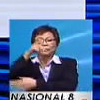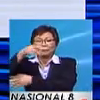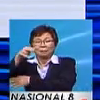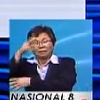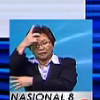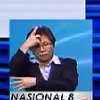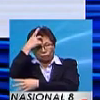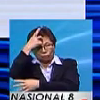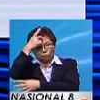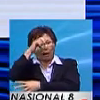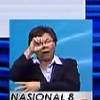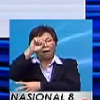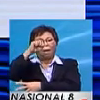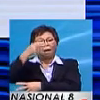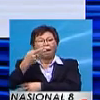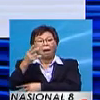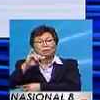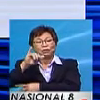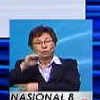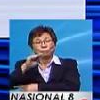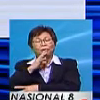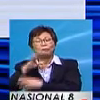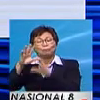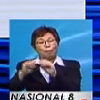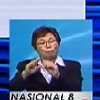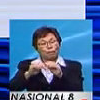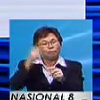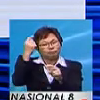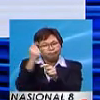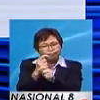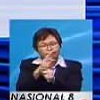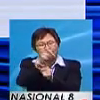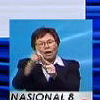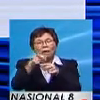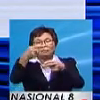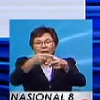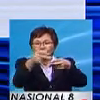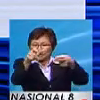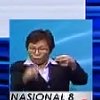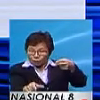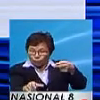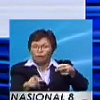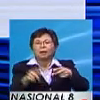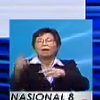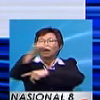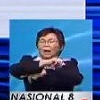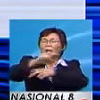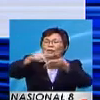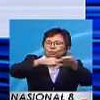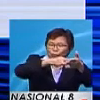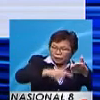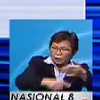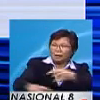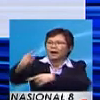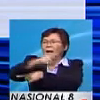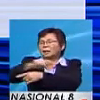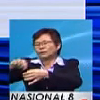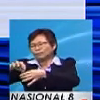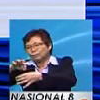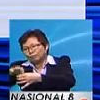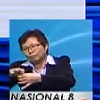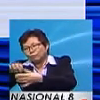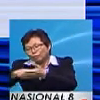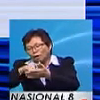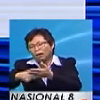Datuk Seri Mohamad Hashim Abdullah berkata mesyuarat akan menentukan Tarikh penamaan calon hari undi awal hari pengundian dan